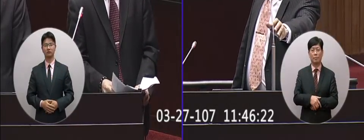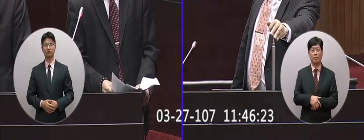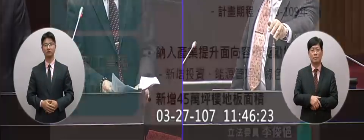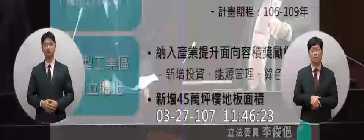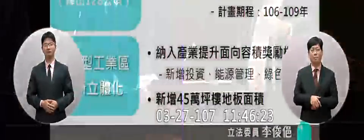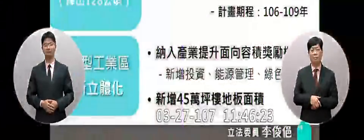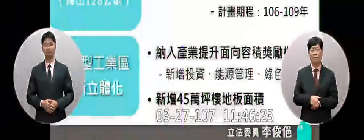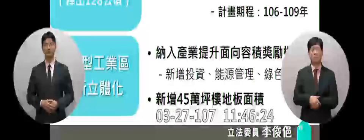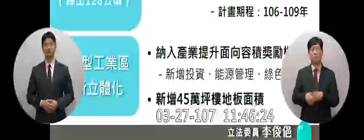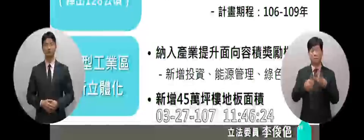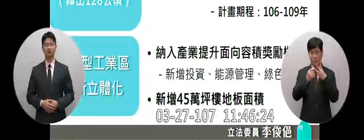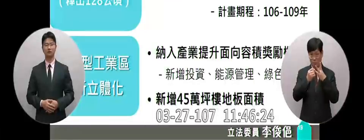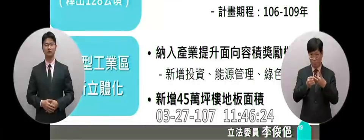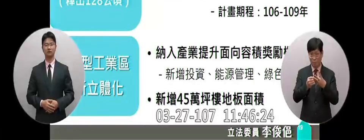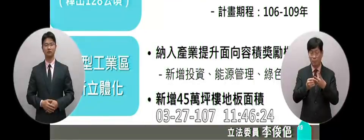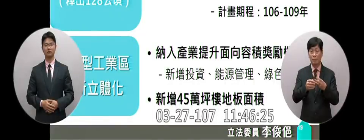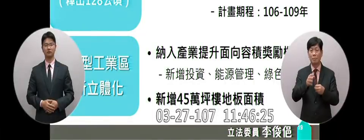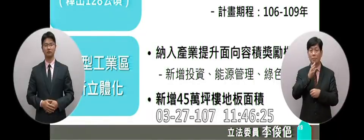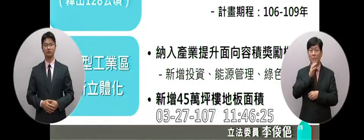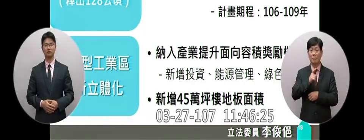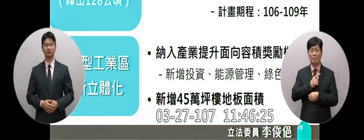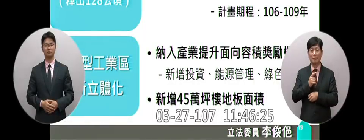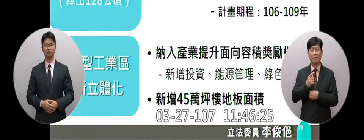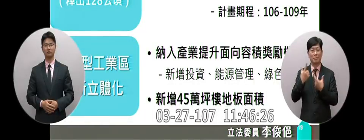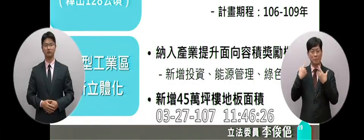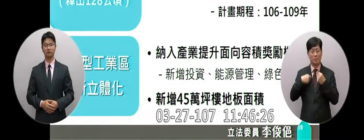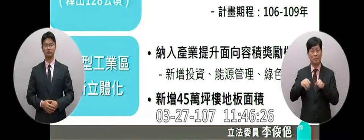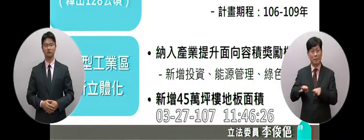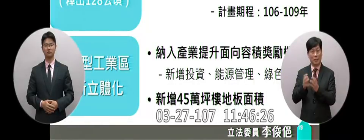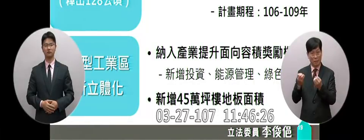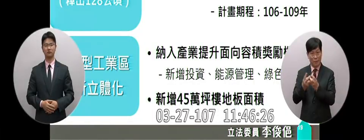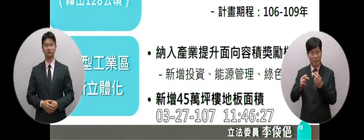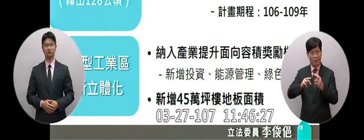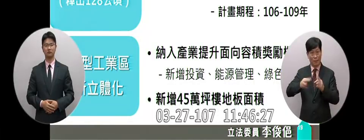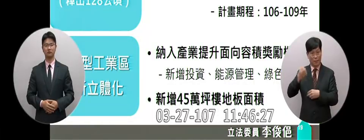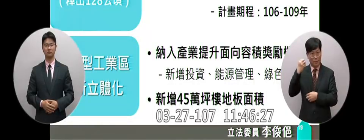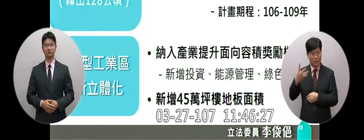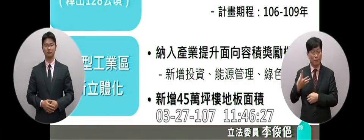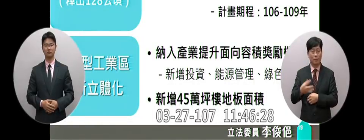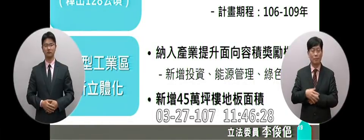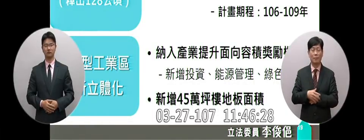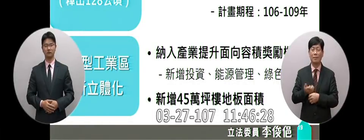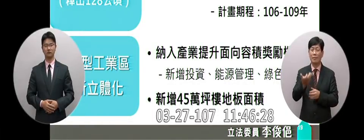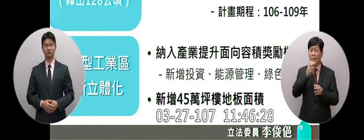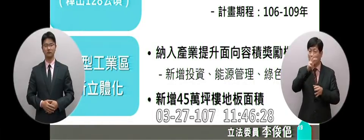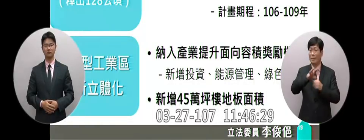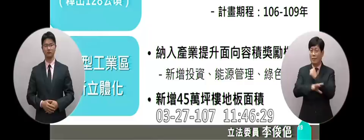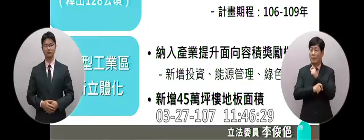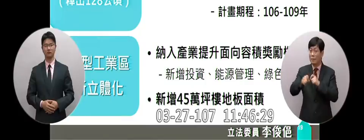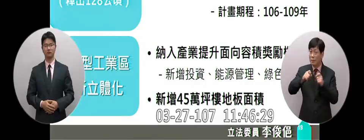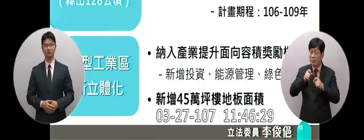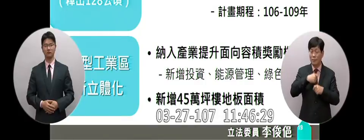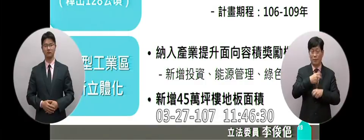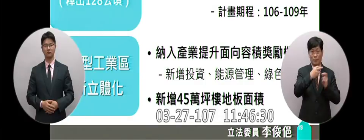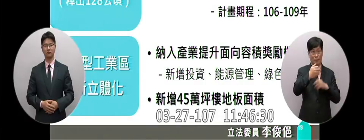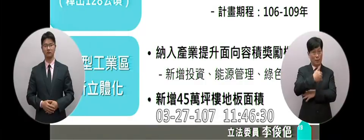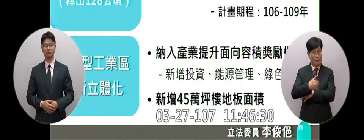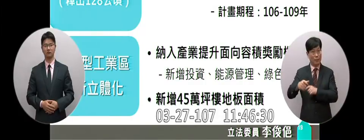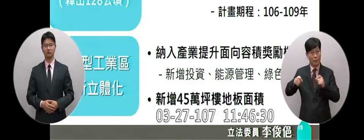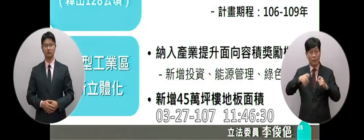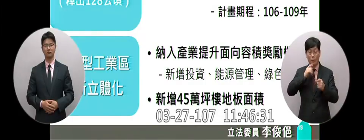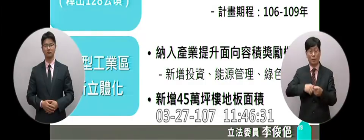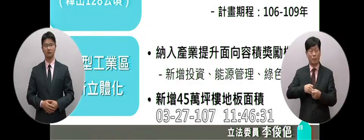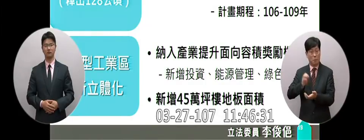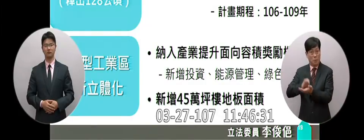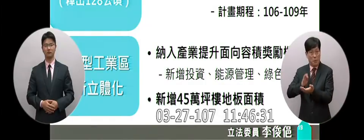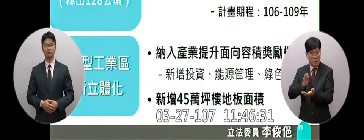第三个是所谓产业开发跟更新啊，包括。 前瞻计划的这个城乡计划所谓的平价